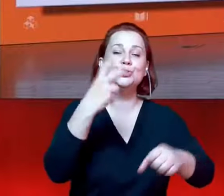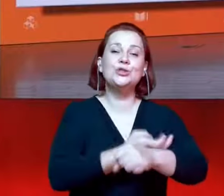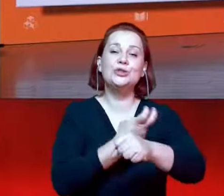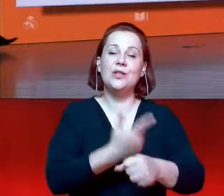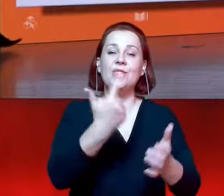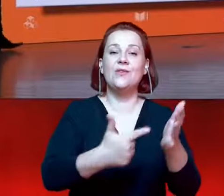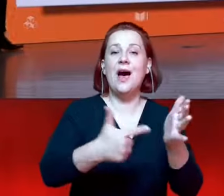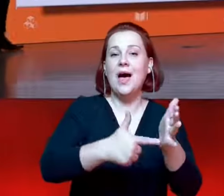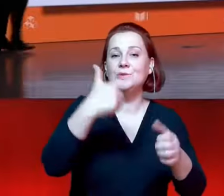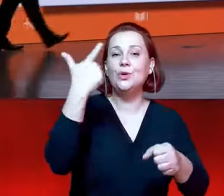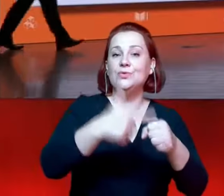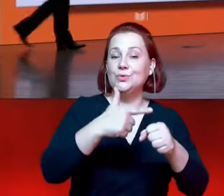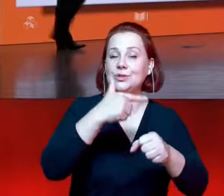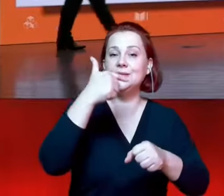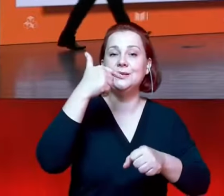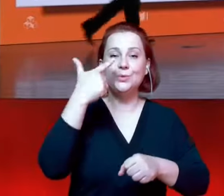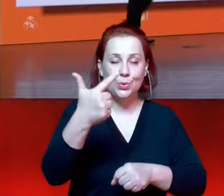Dziękuję bardzo.